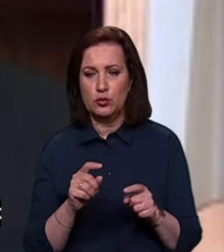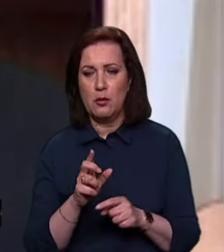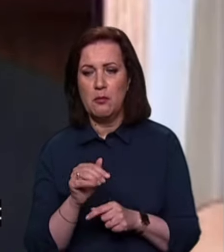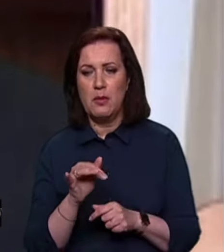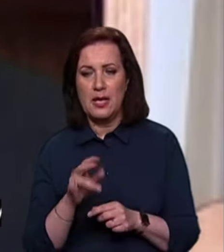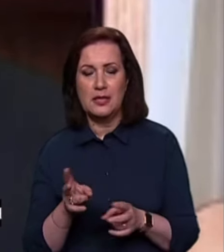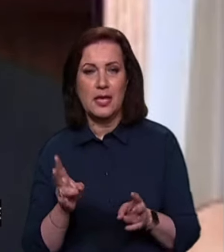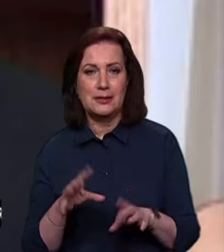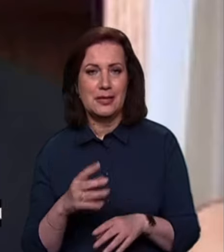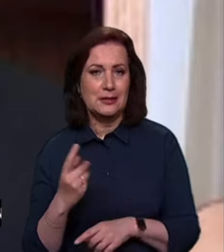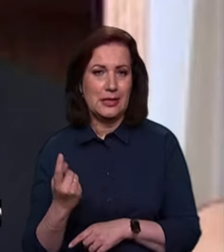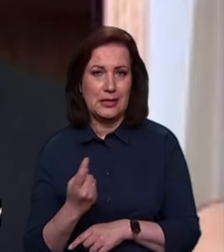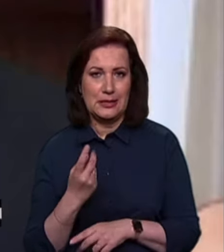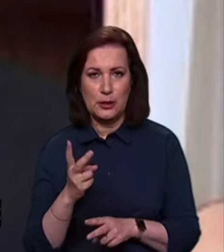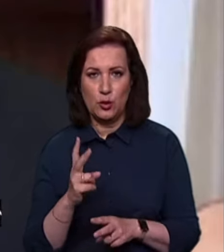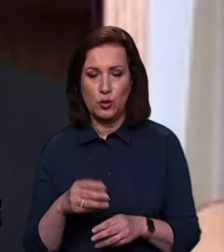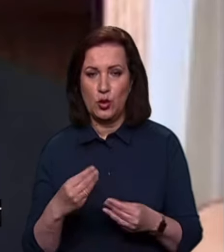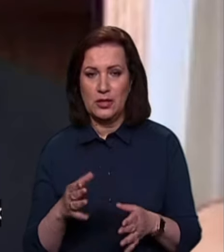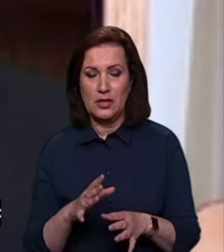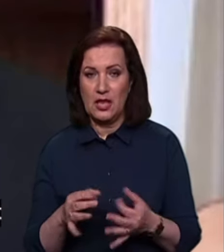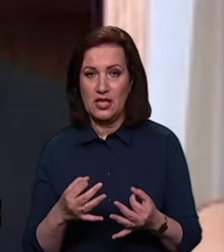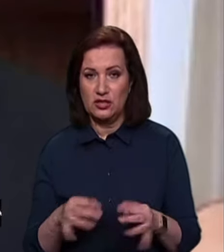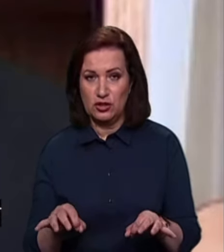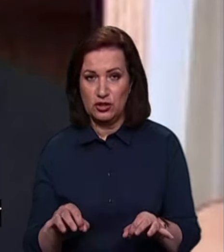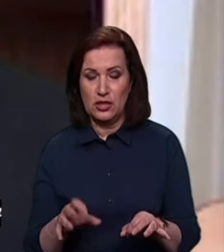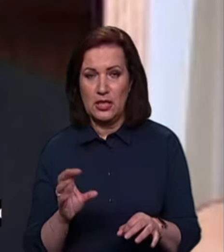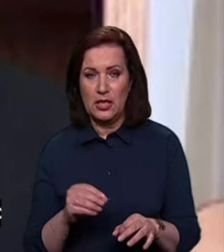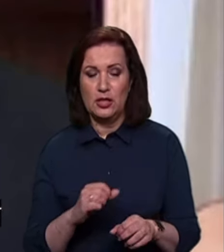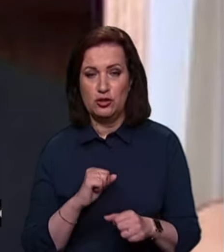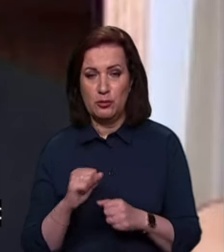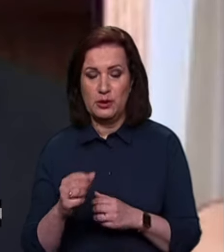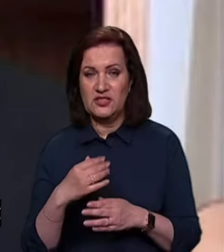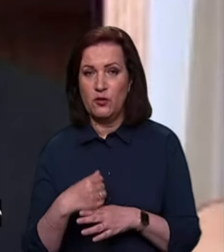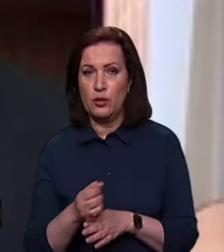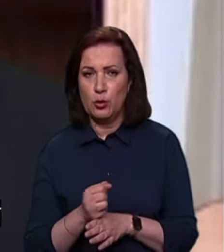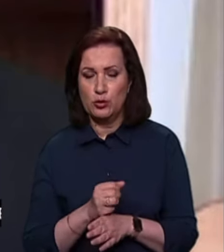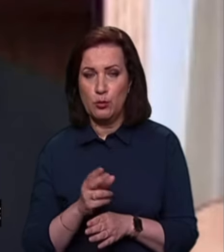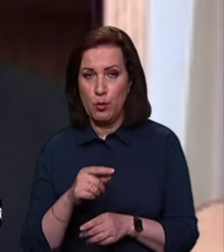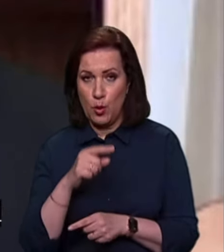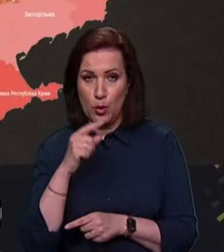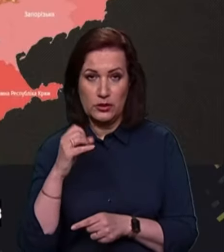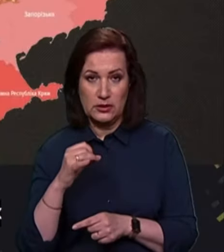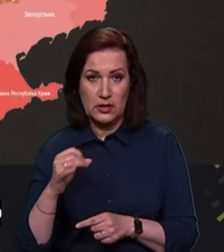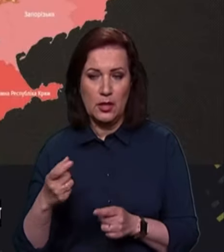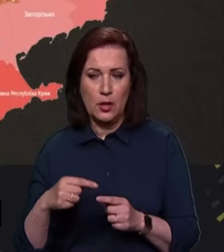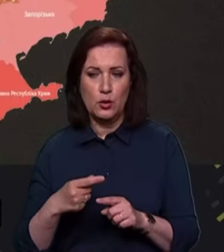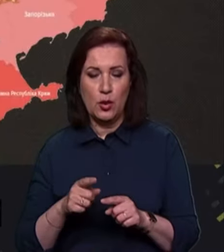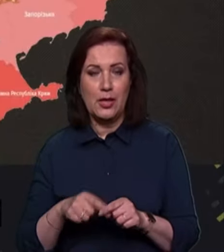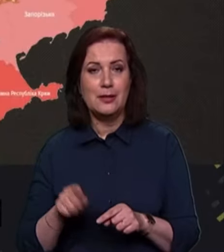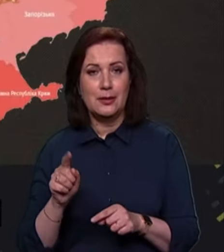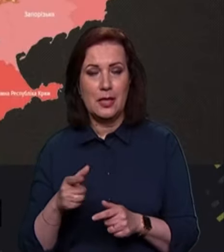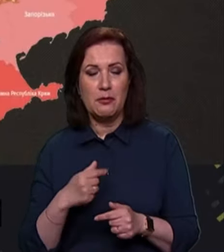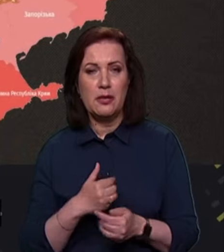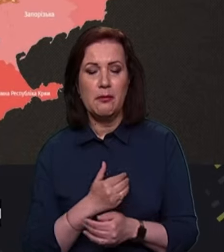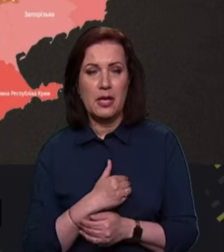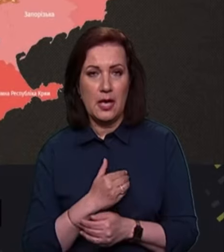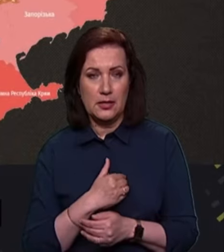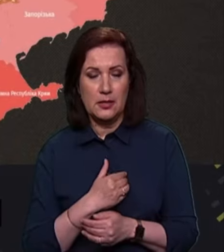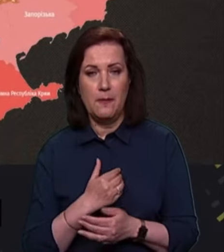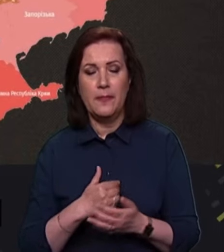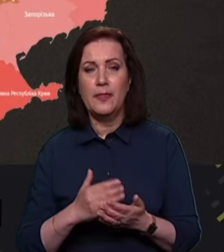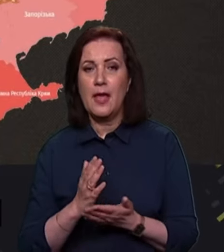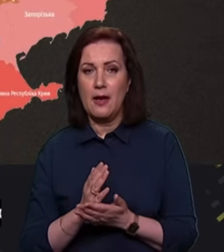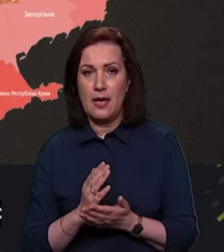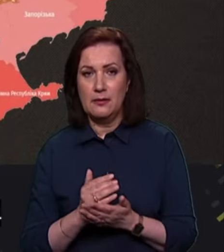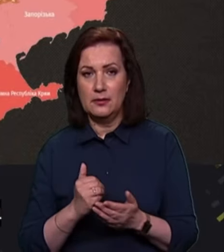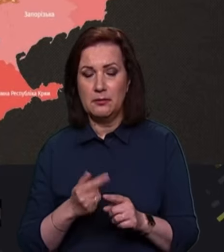Байден остался единственным, кто не дал разрешения еще бить своим оружием по России, то это именно там, где мы хотим